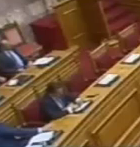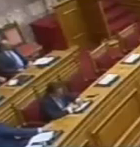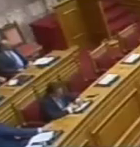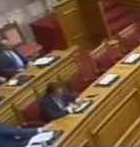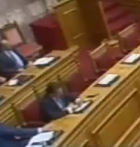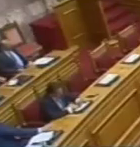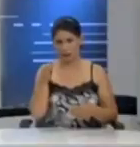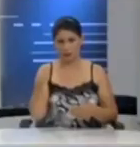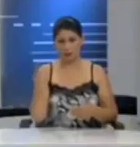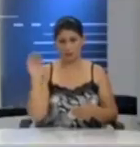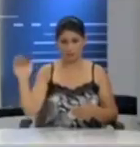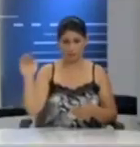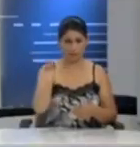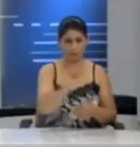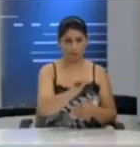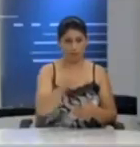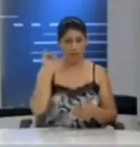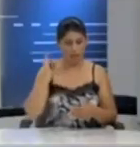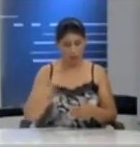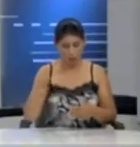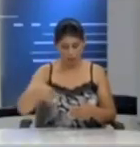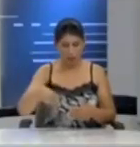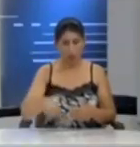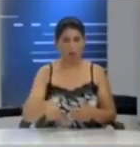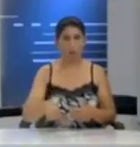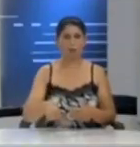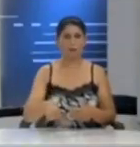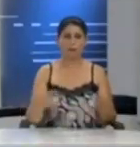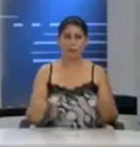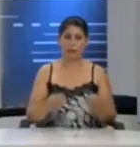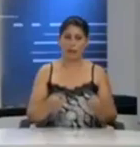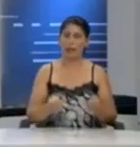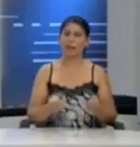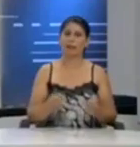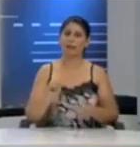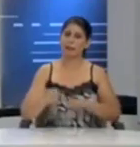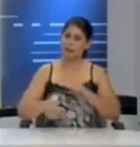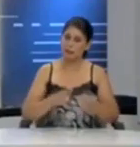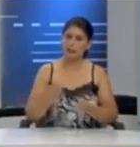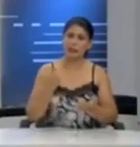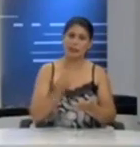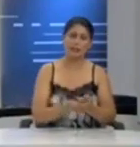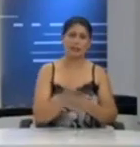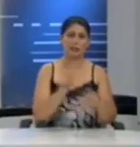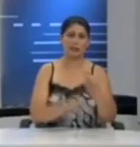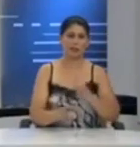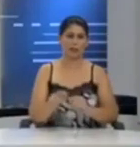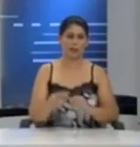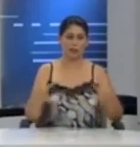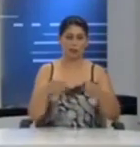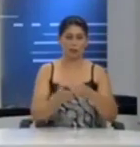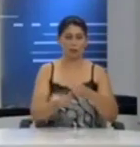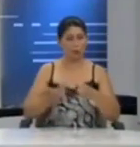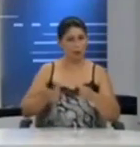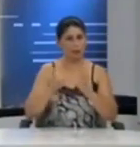σας καλούμε ακόμα και τώρα να κάνετε την κίνηση και να ζητήσετε την σύσταση